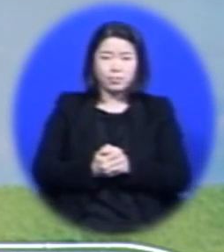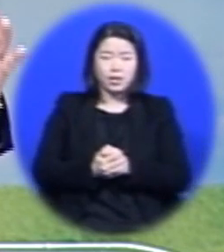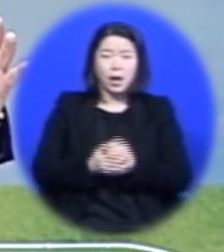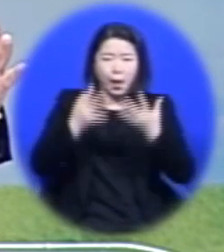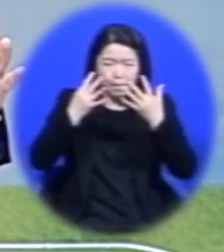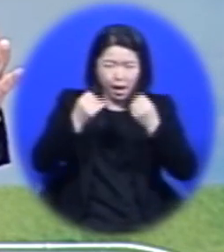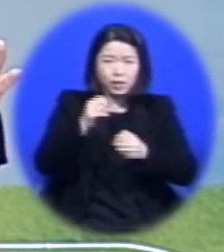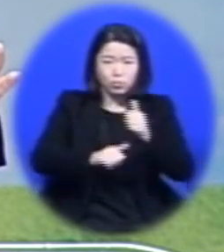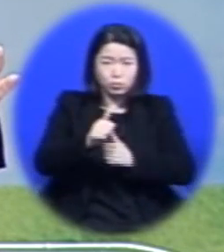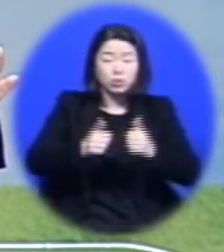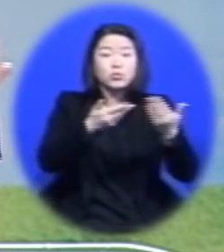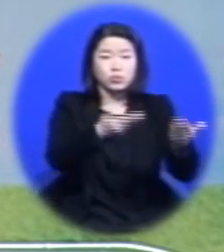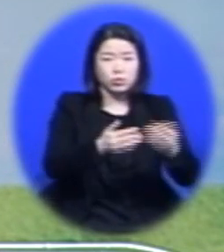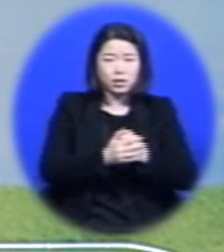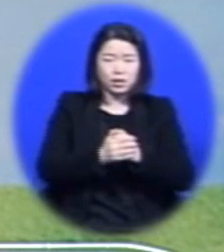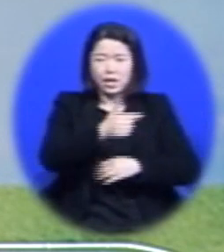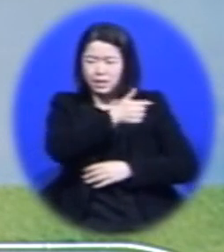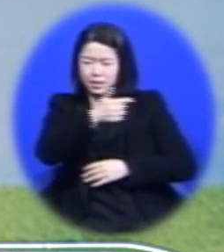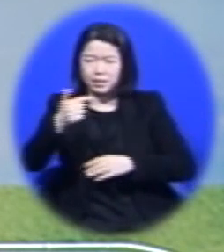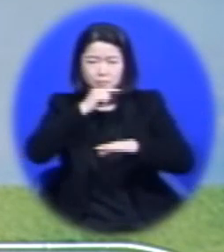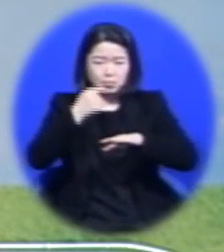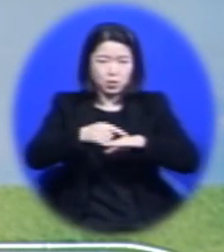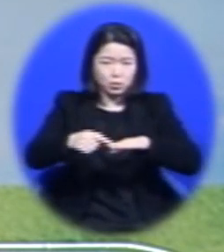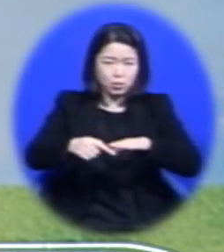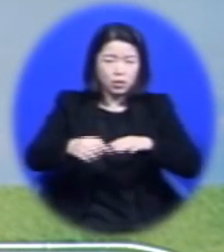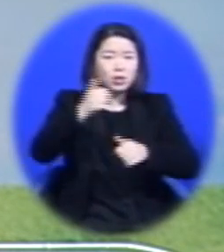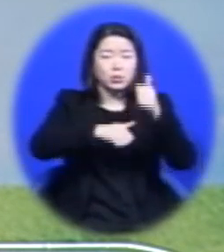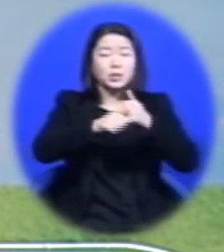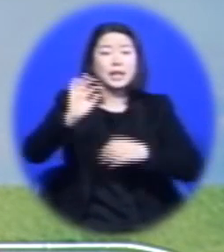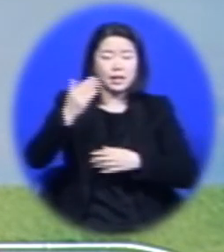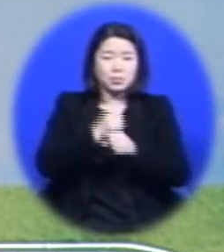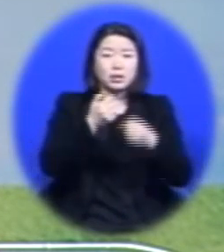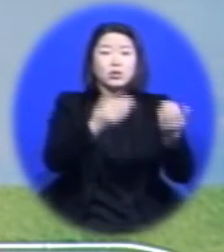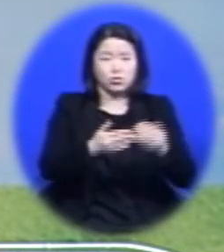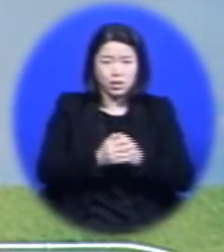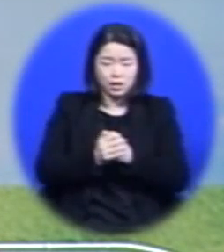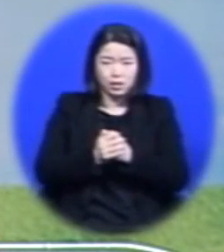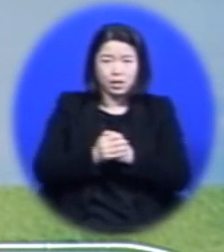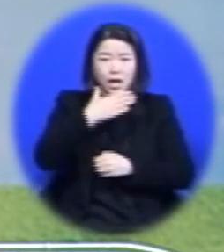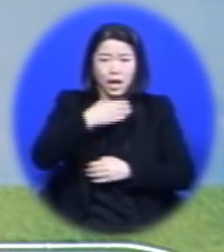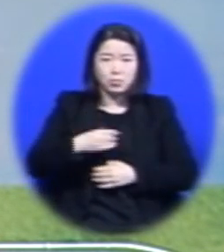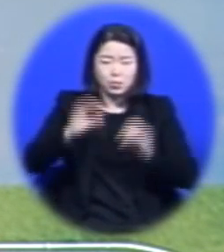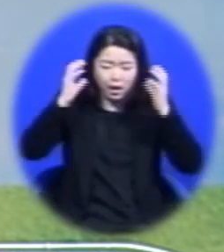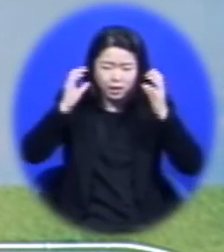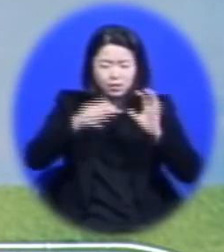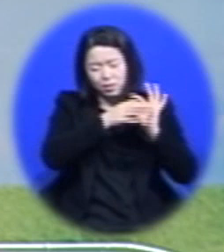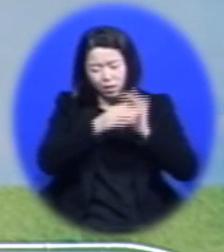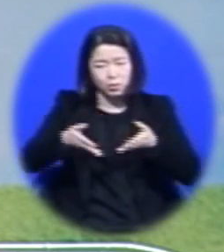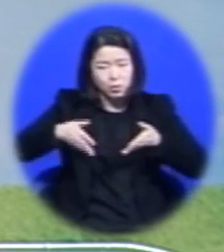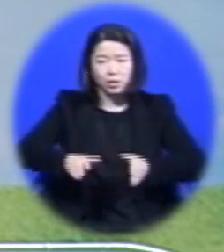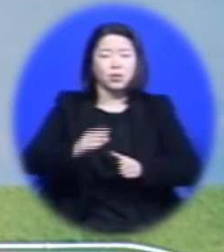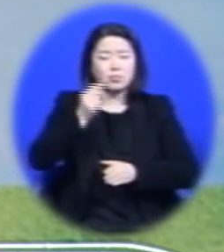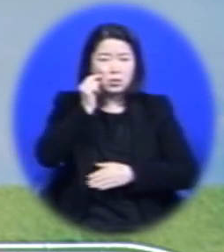많은 후손을 줄 것이라 큰 민족의 조상이 되게 할 것이다 아브라함은 아이를 계속 맡지 못합니다